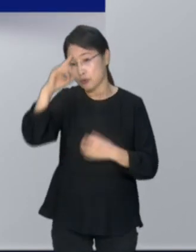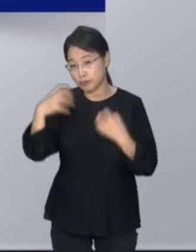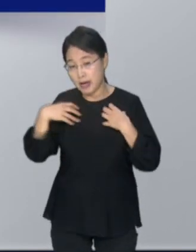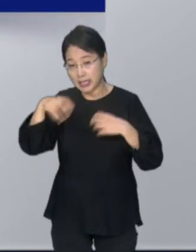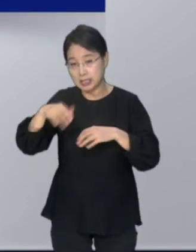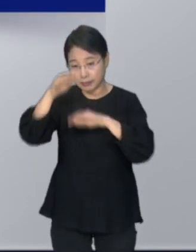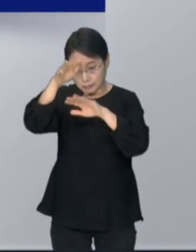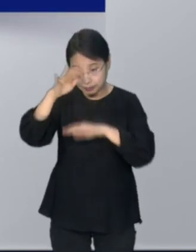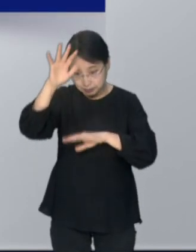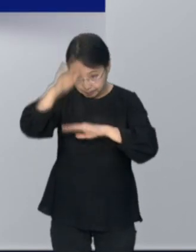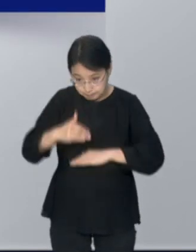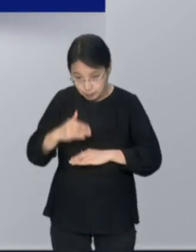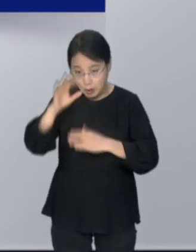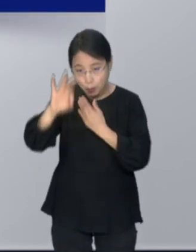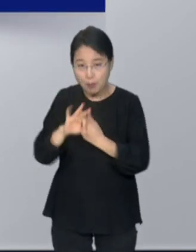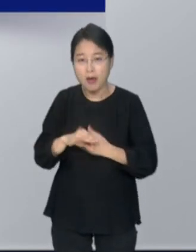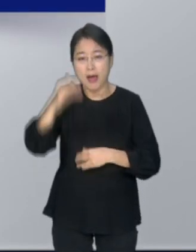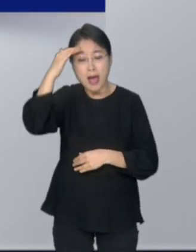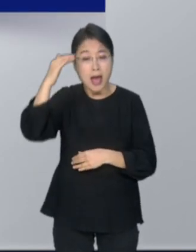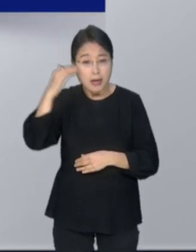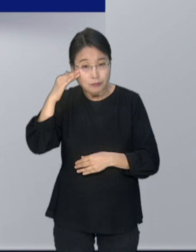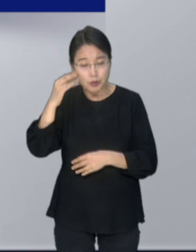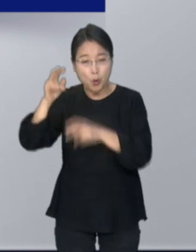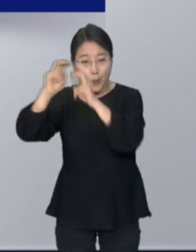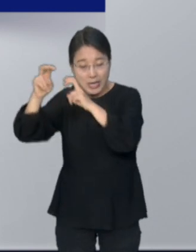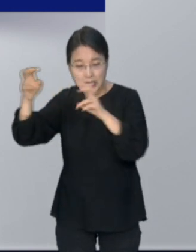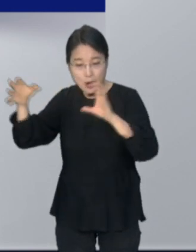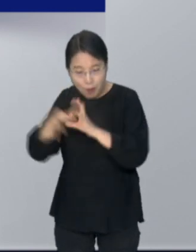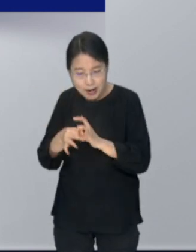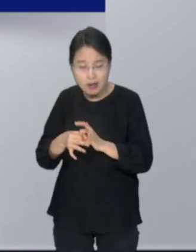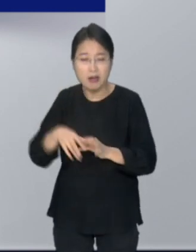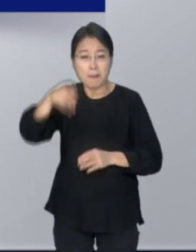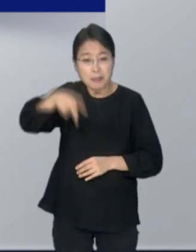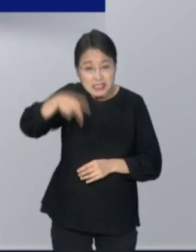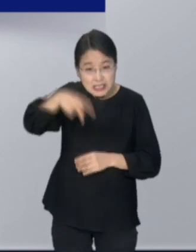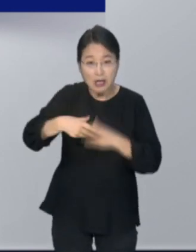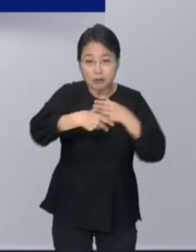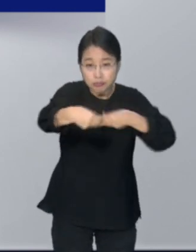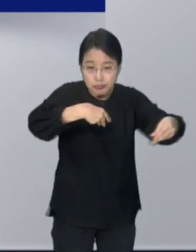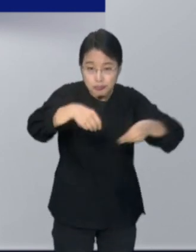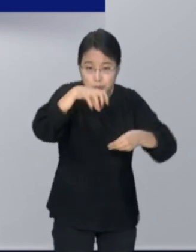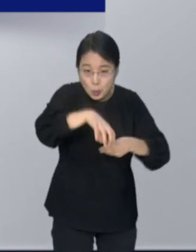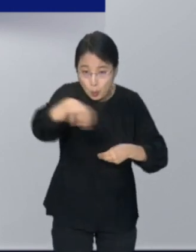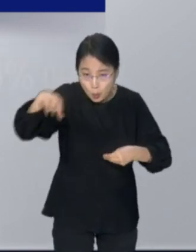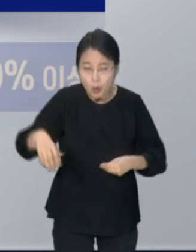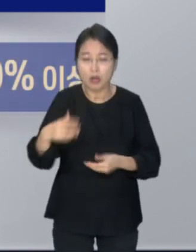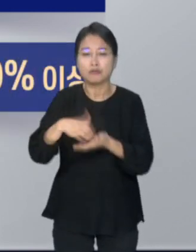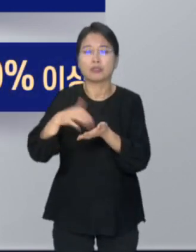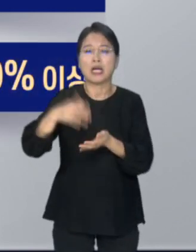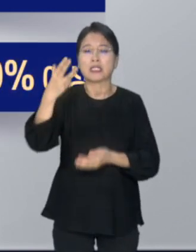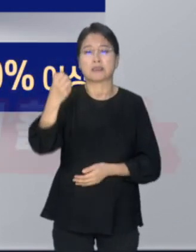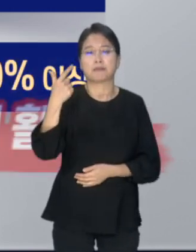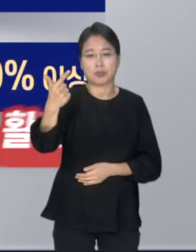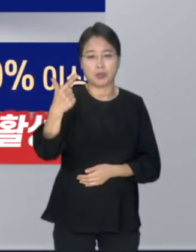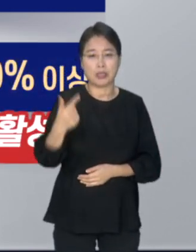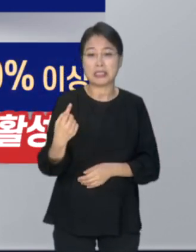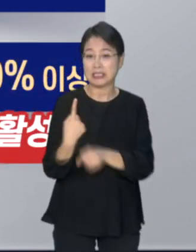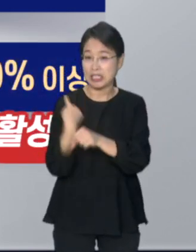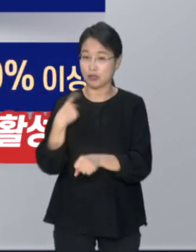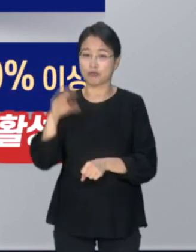기업형 벤처 캐피탈은 86개로 지난해 약 2조 7천억 원을 투자한 것으로 집계됐습니다. 전체 벤처